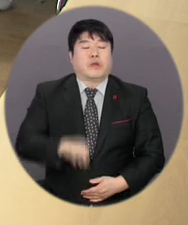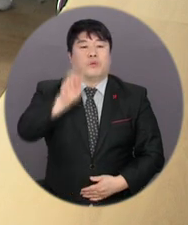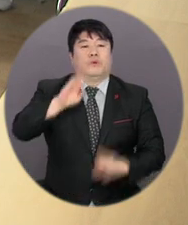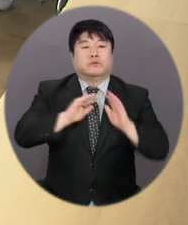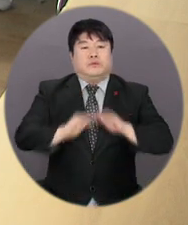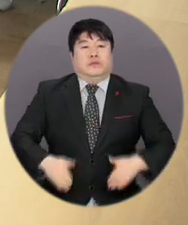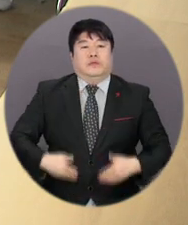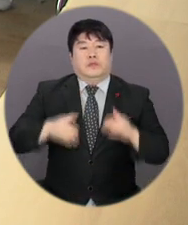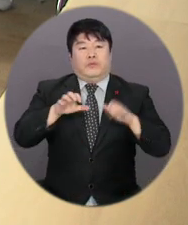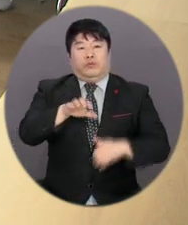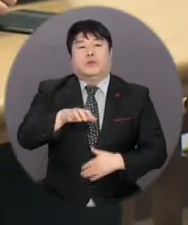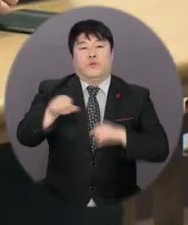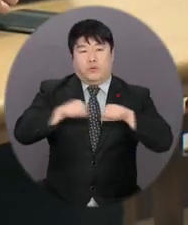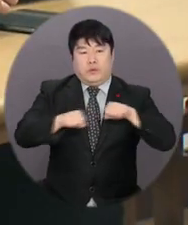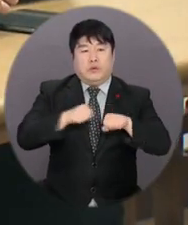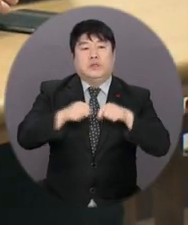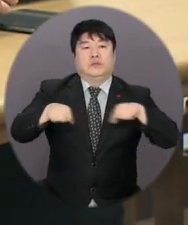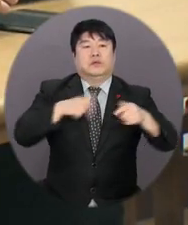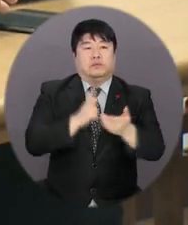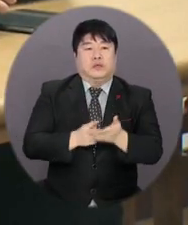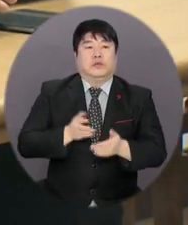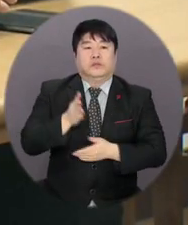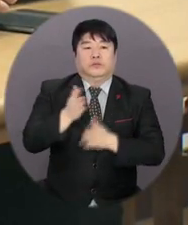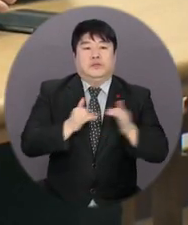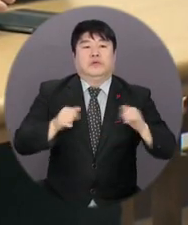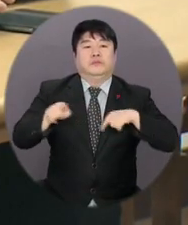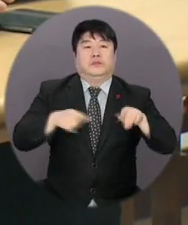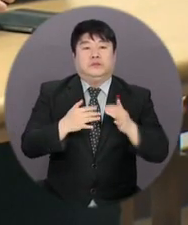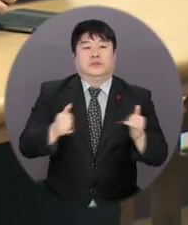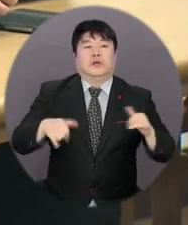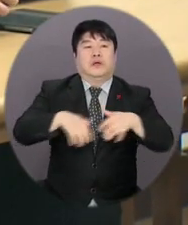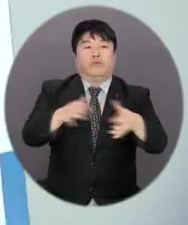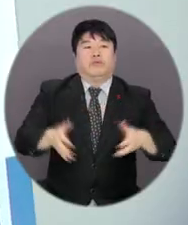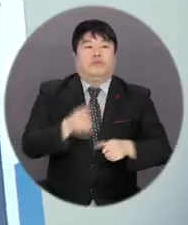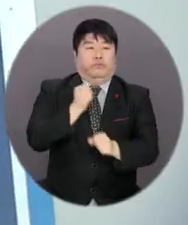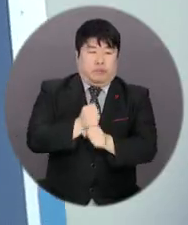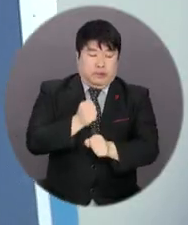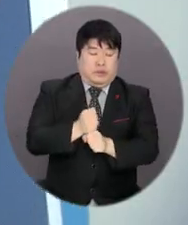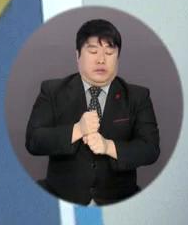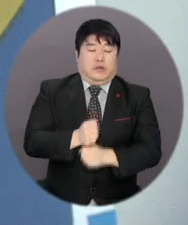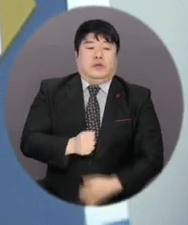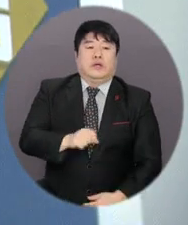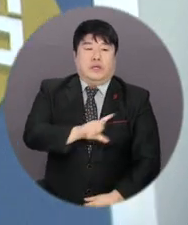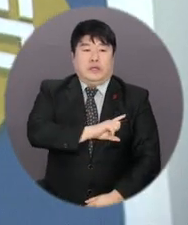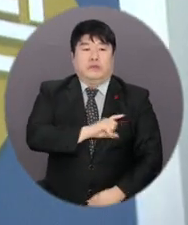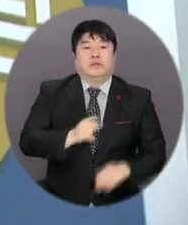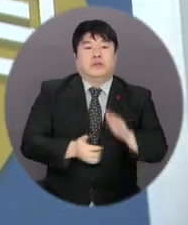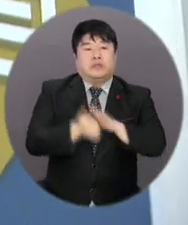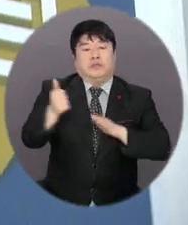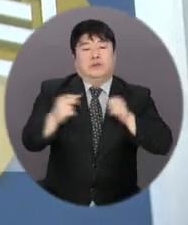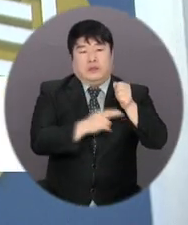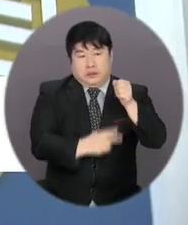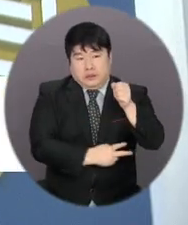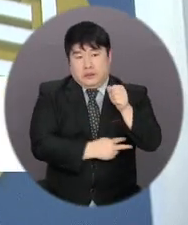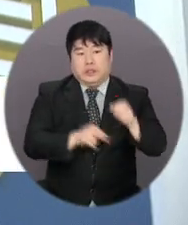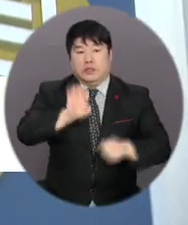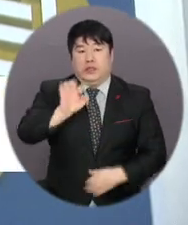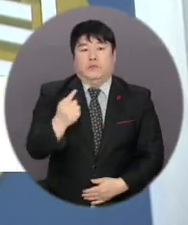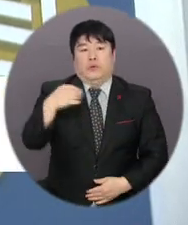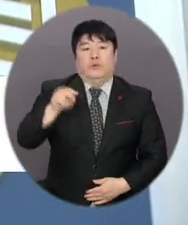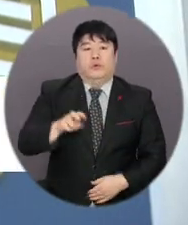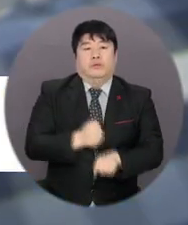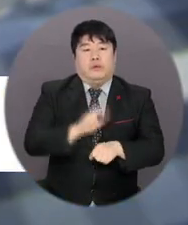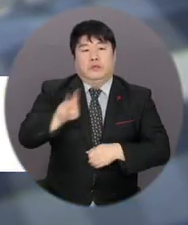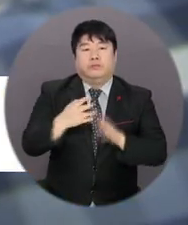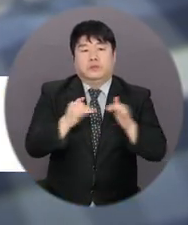광주전남 쪽에서 활동하는 정책 전문가와 정치인들이 모임을 결성해 씁니다 명칭은 희망 사다리 포럼으로 200여명에